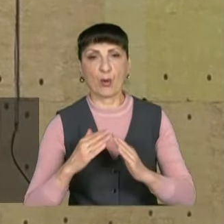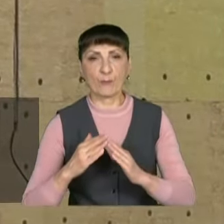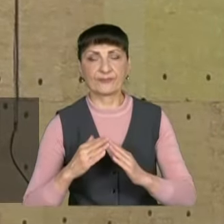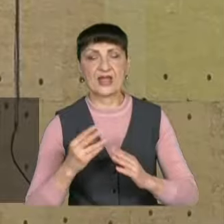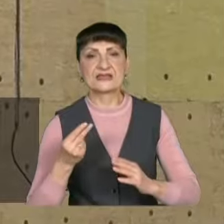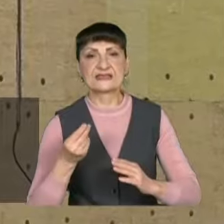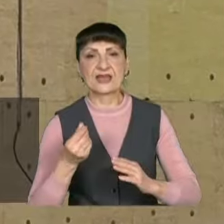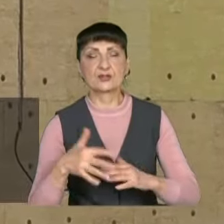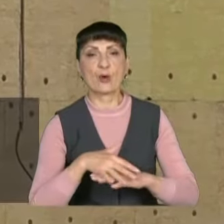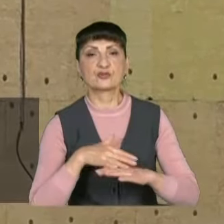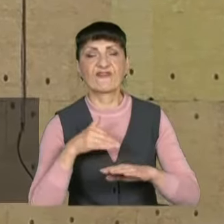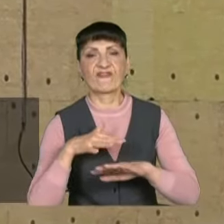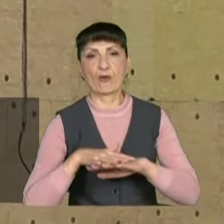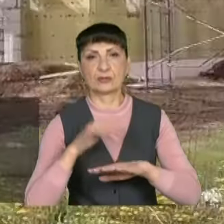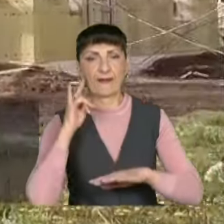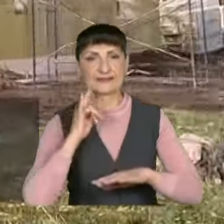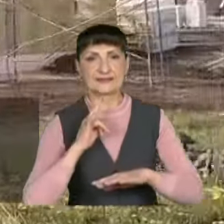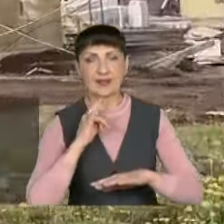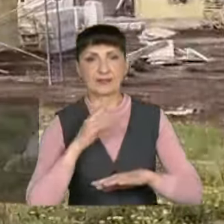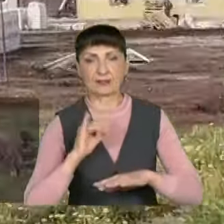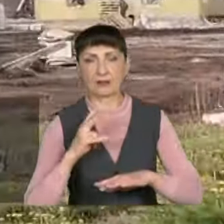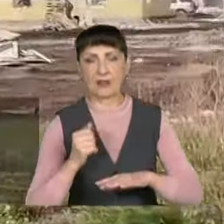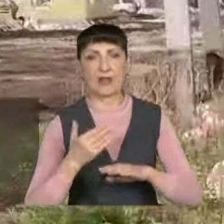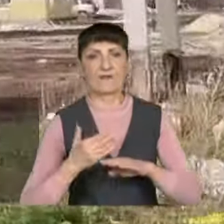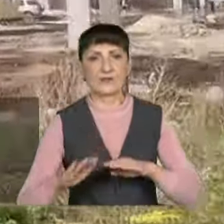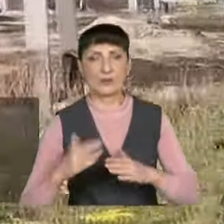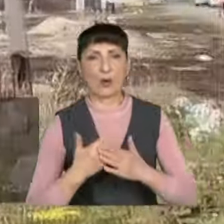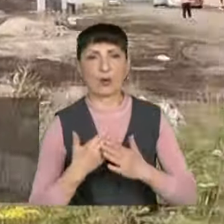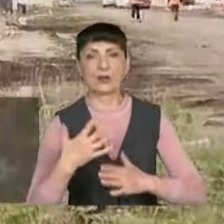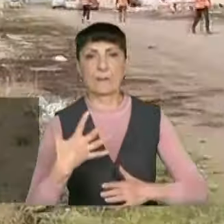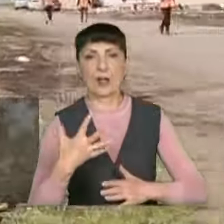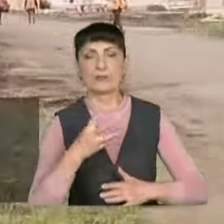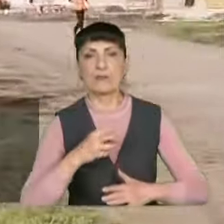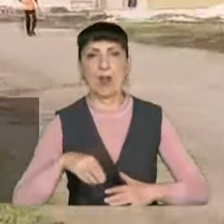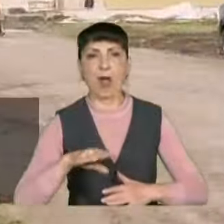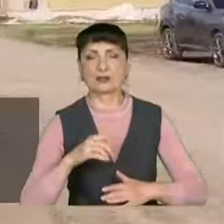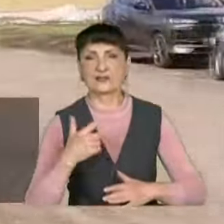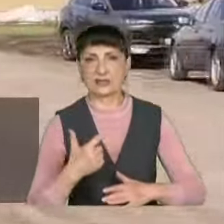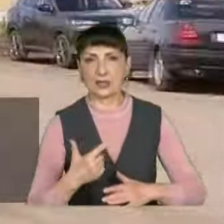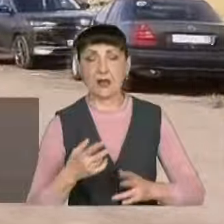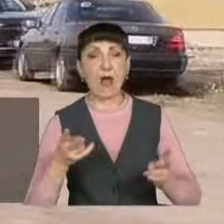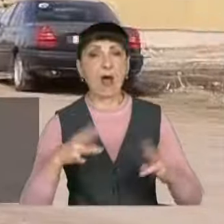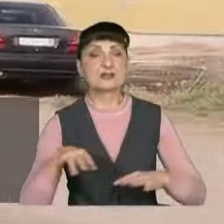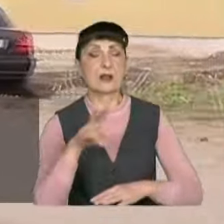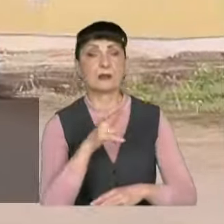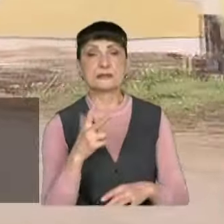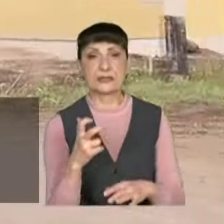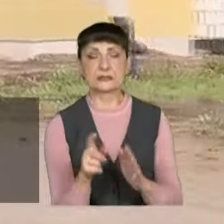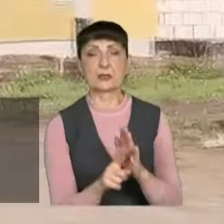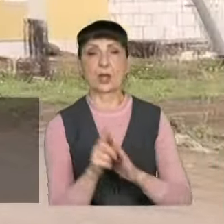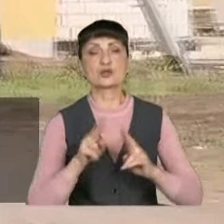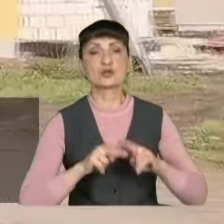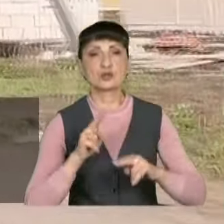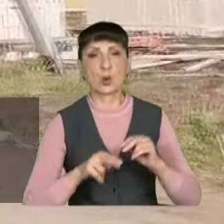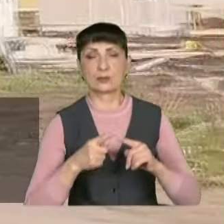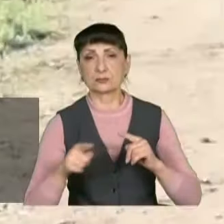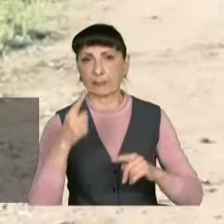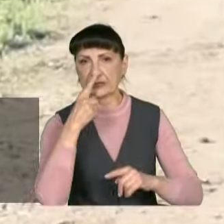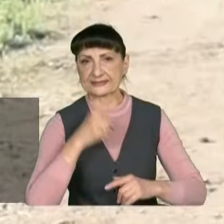средств общественного фонда «Казахстан Халкына» выделили около 5 миллиардов тенге. Ну а остальные 300 начали строить совсем